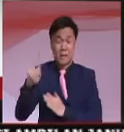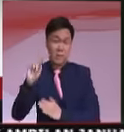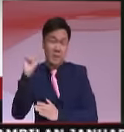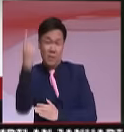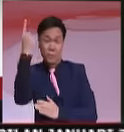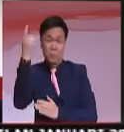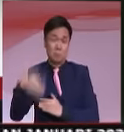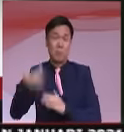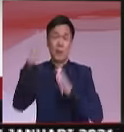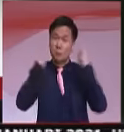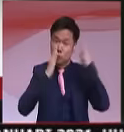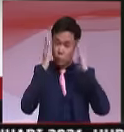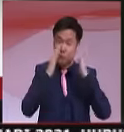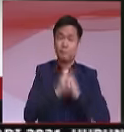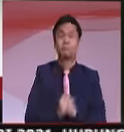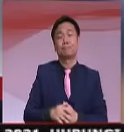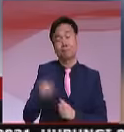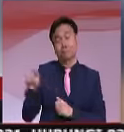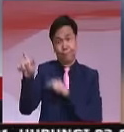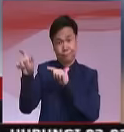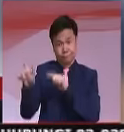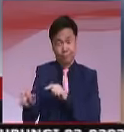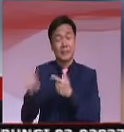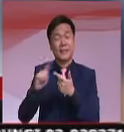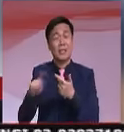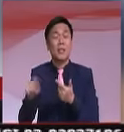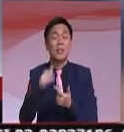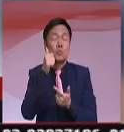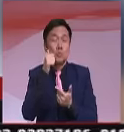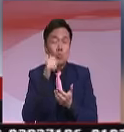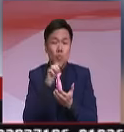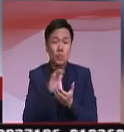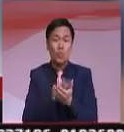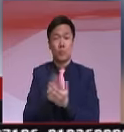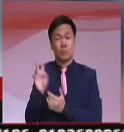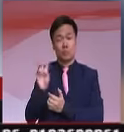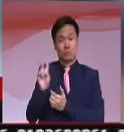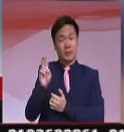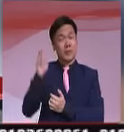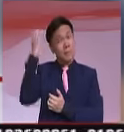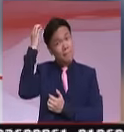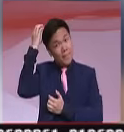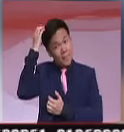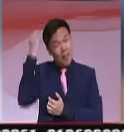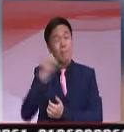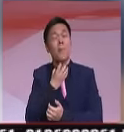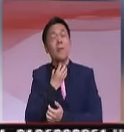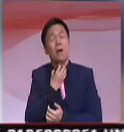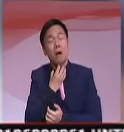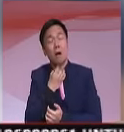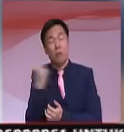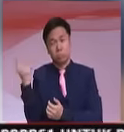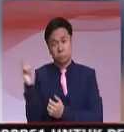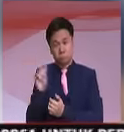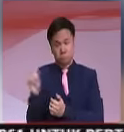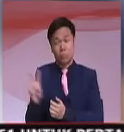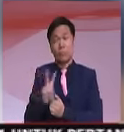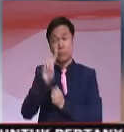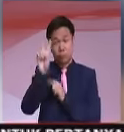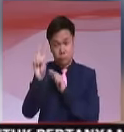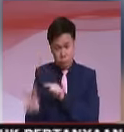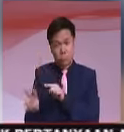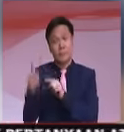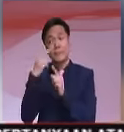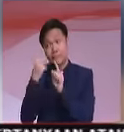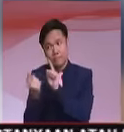Abdullah khayat Zainal Mustafa bila Syahdan Sultan perak Sultan nazrin Shah antara kerabat diraja yang mengunjungi Sun